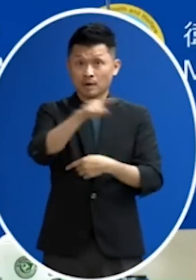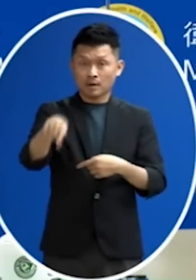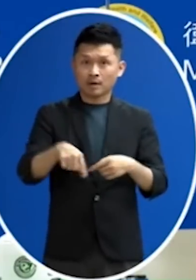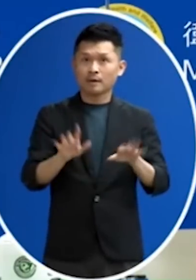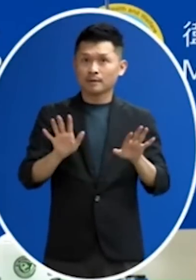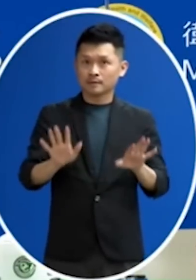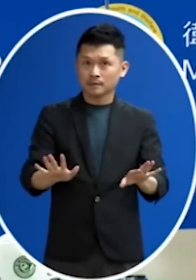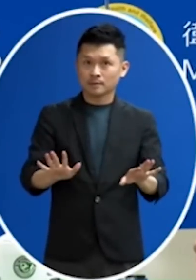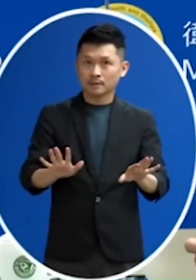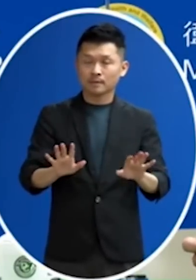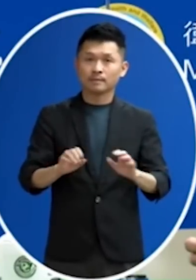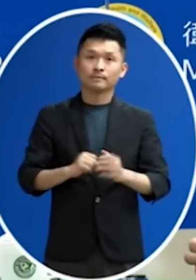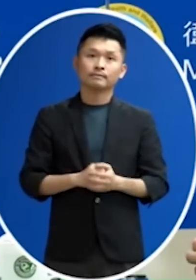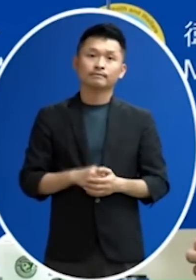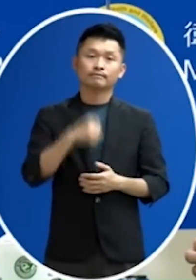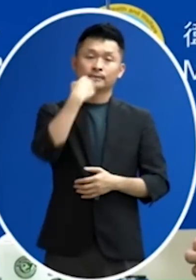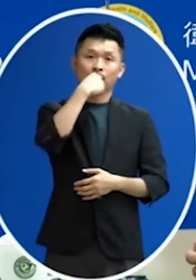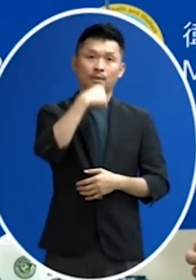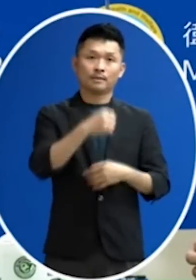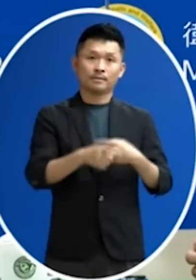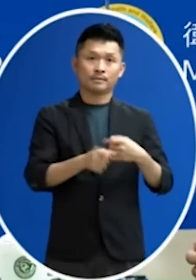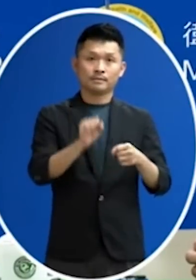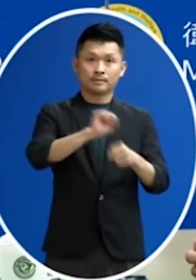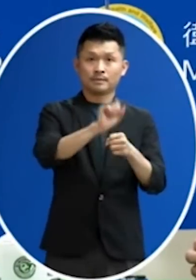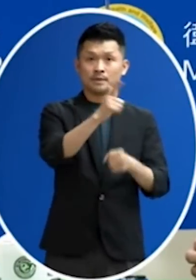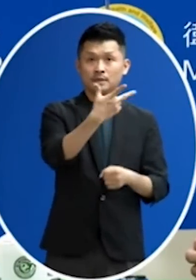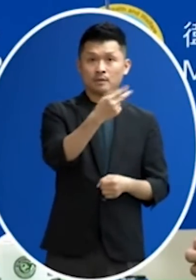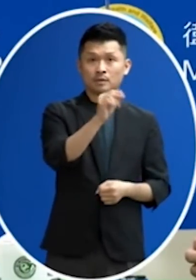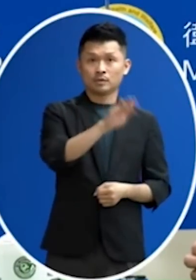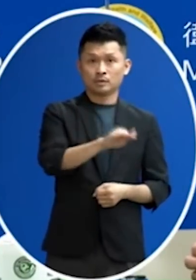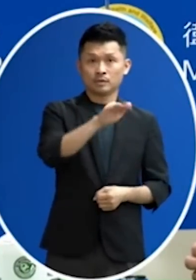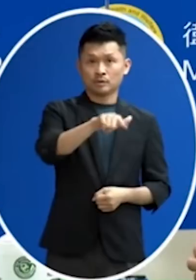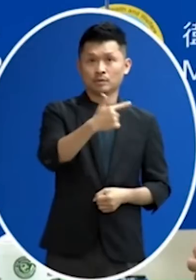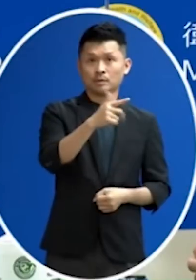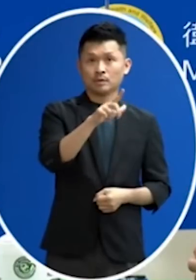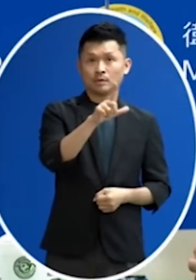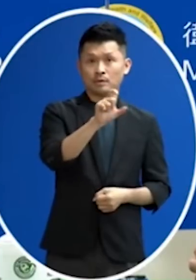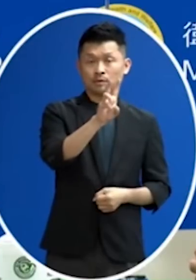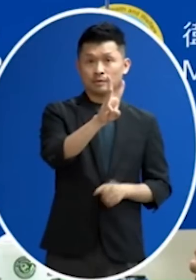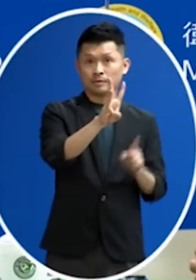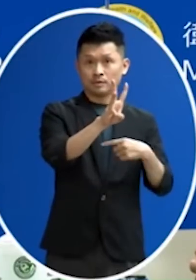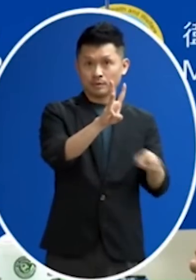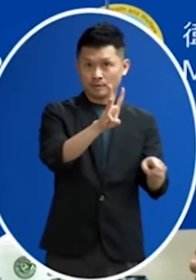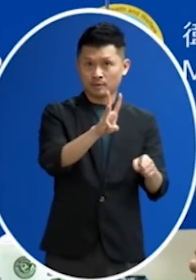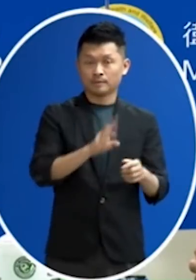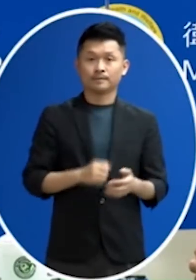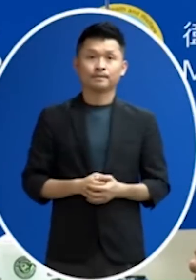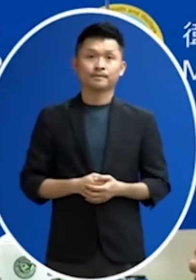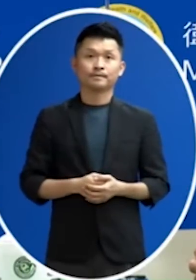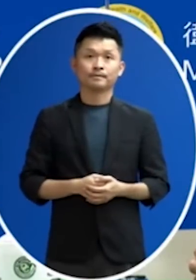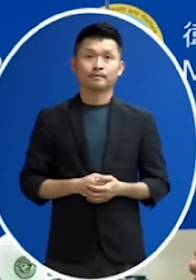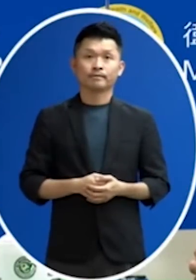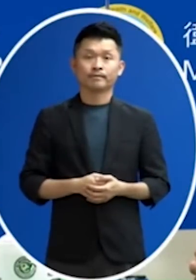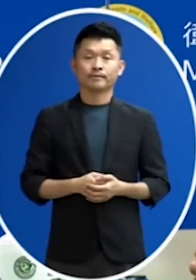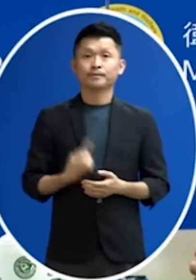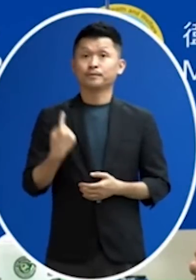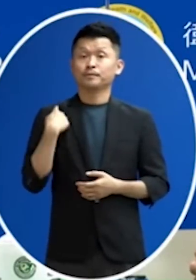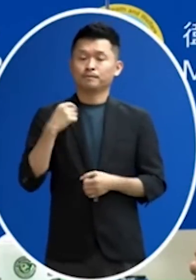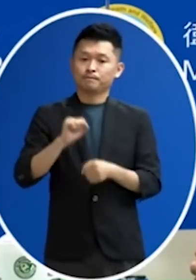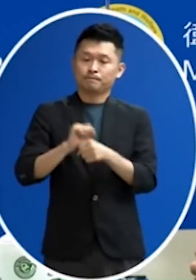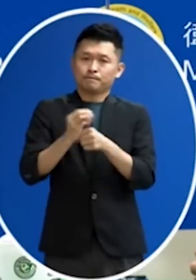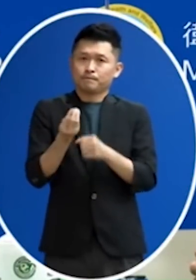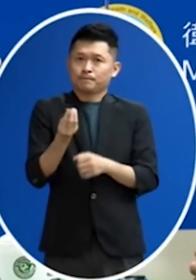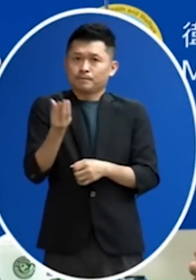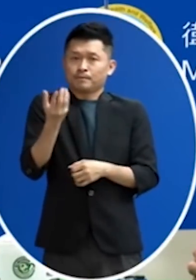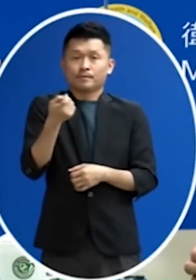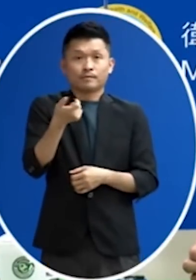今天公布这个国内新增79663例 COVID-19 的确定病例。那这个病例会比昨天多的原因